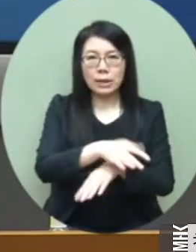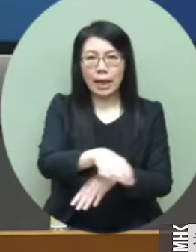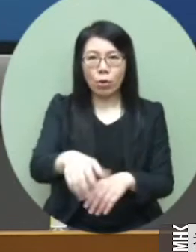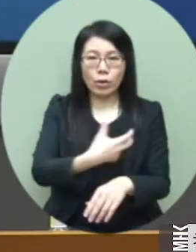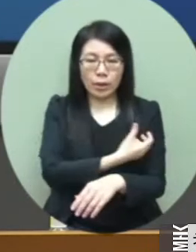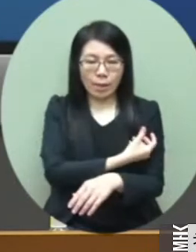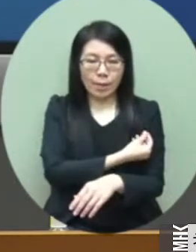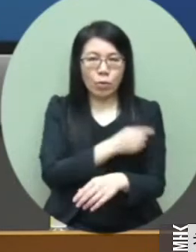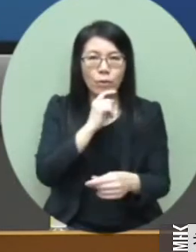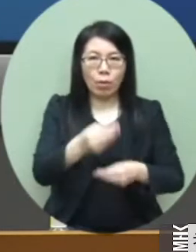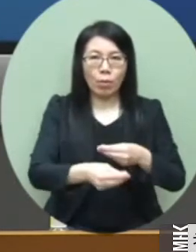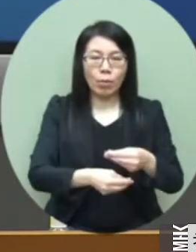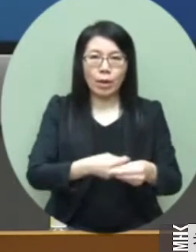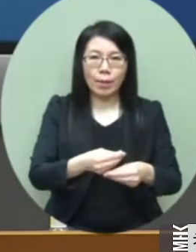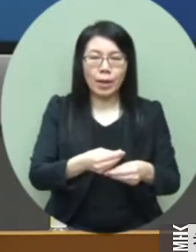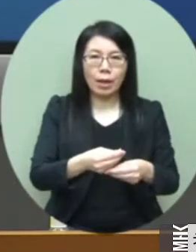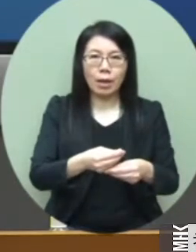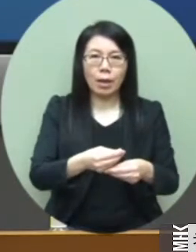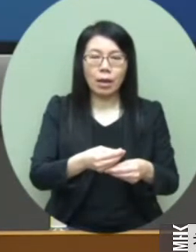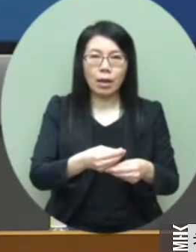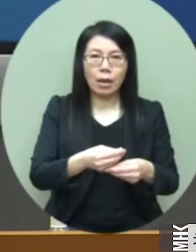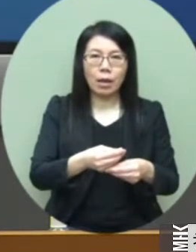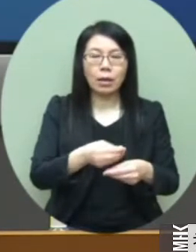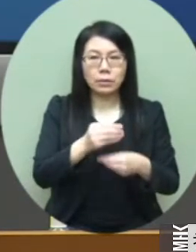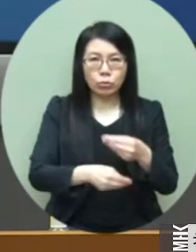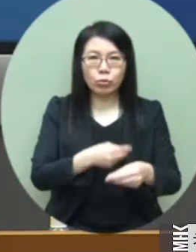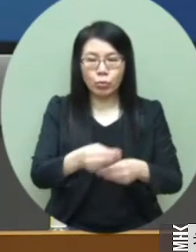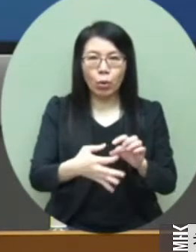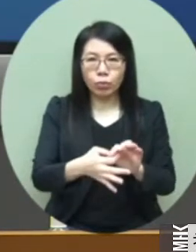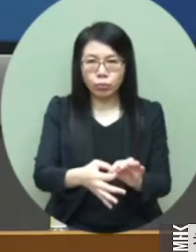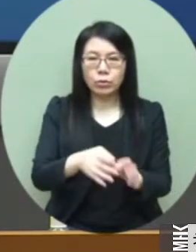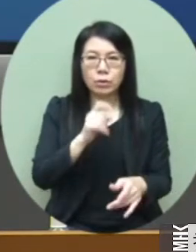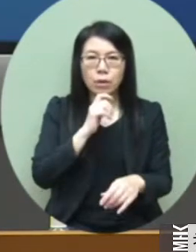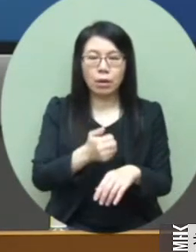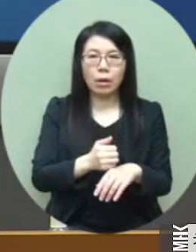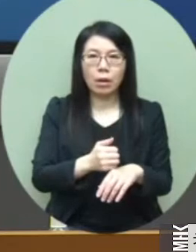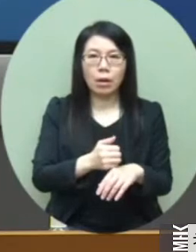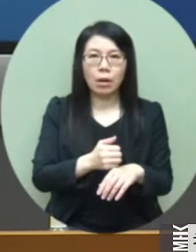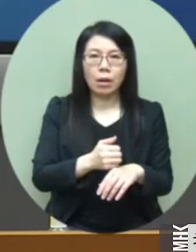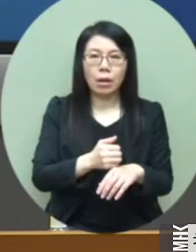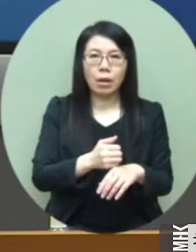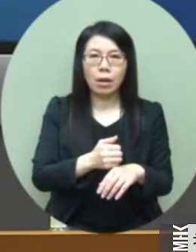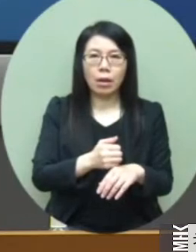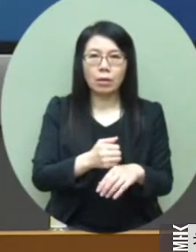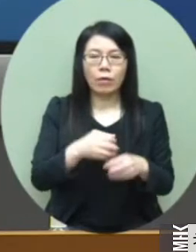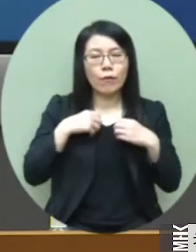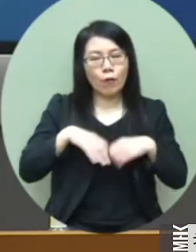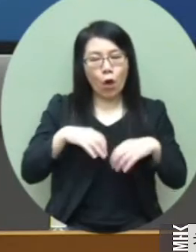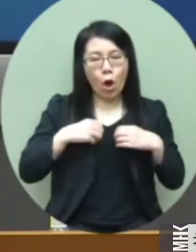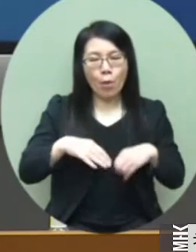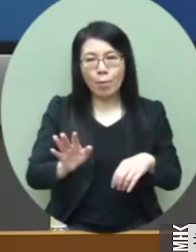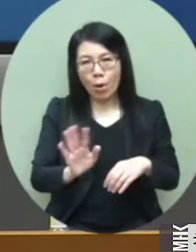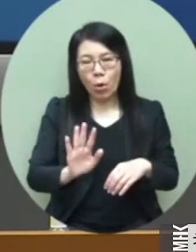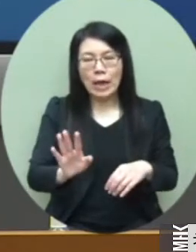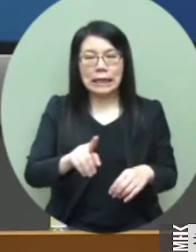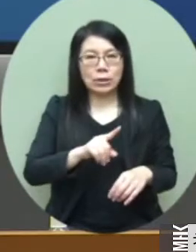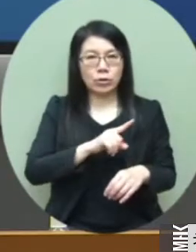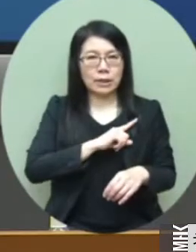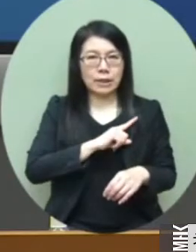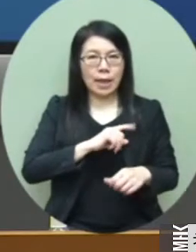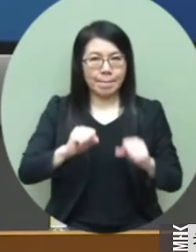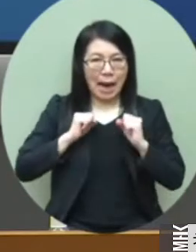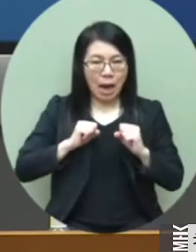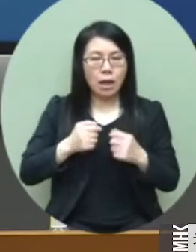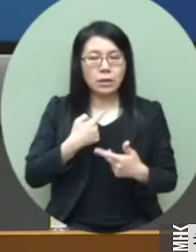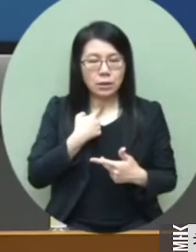咧都會有傳播鏈嘅，咁所以希望大家咧都係能夠唔好放鬆，同埋咧係自律啦。咁所以呢